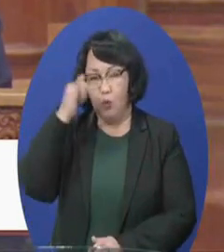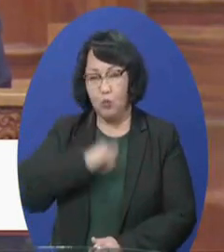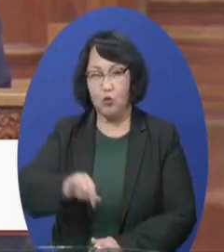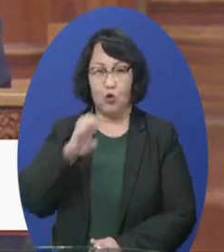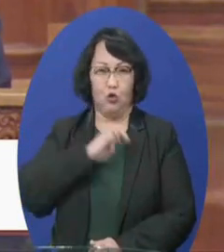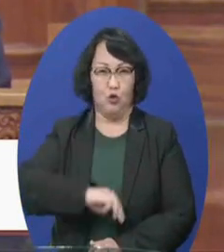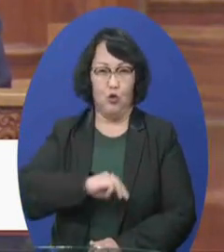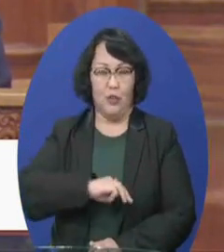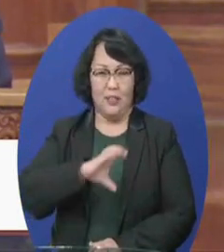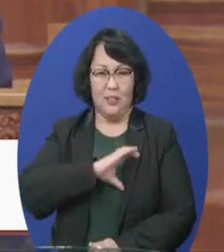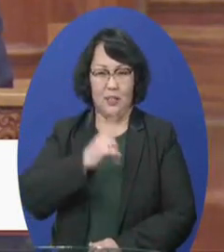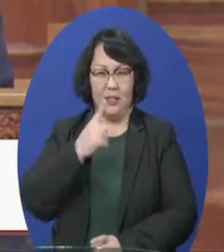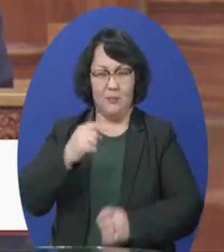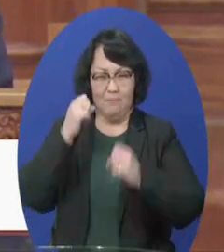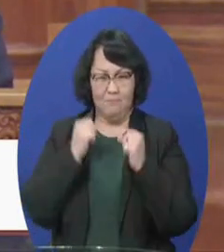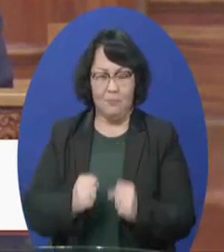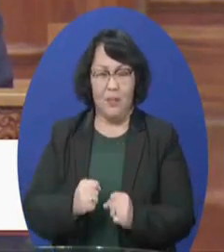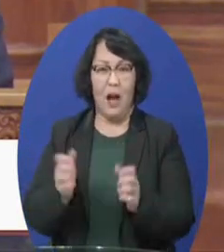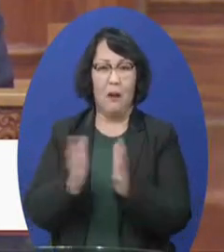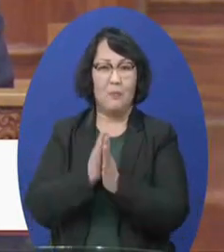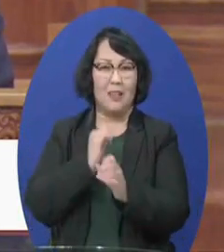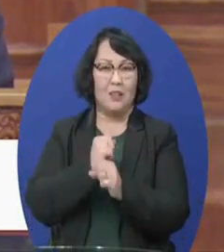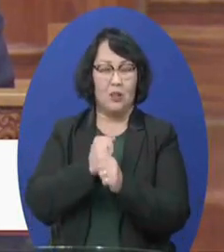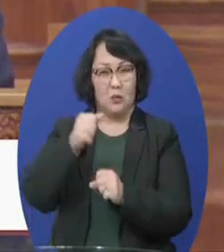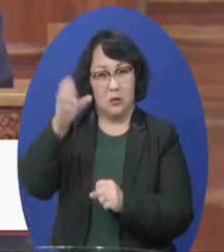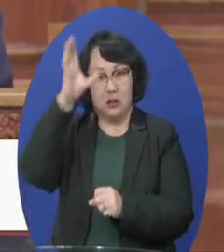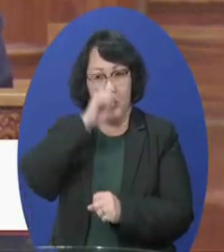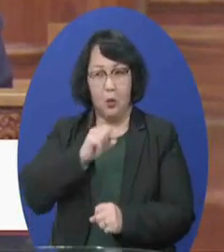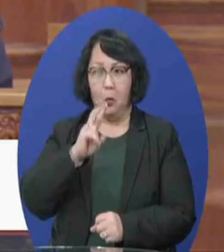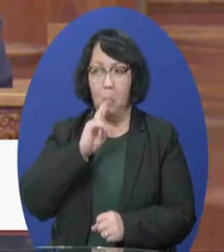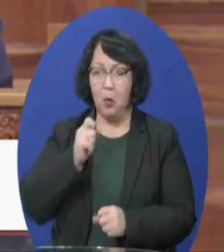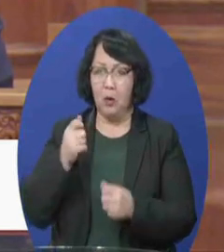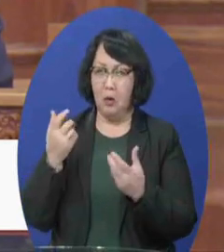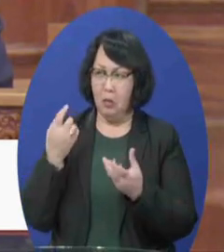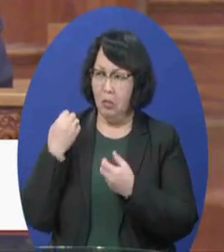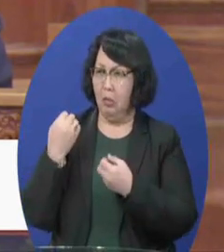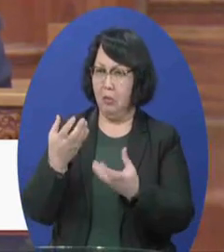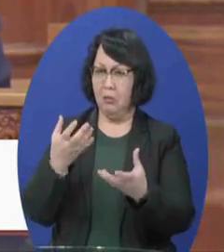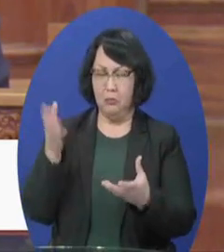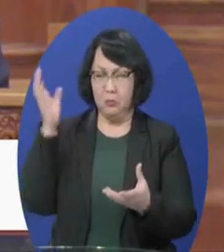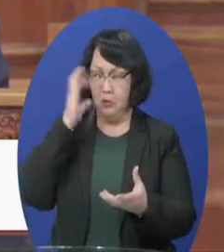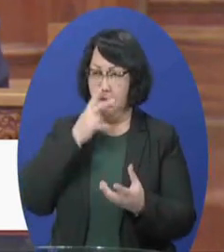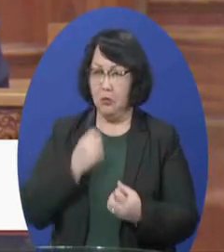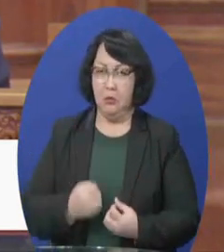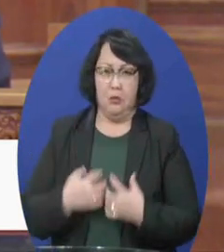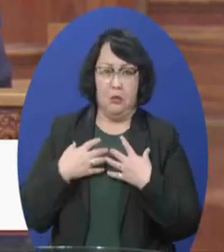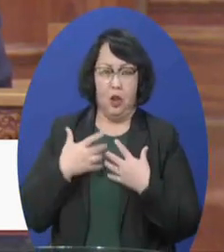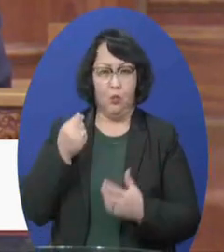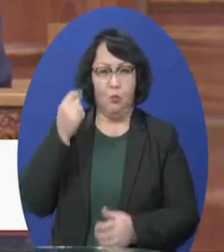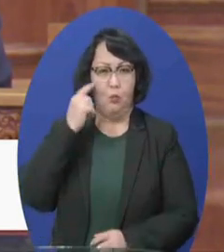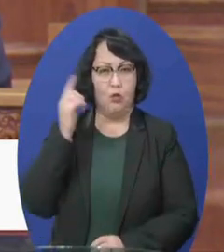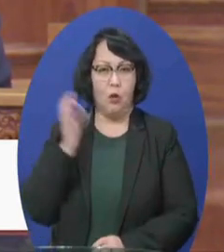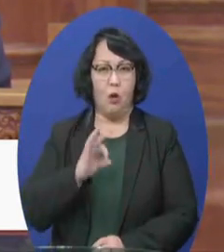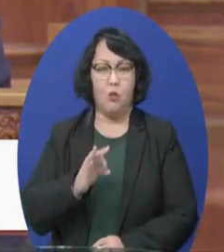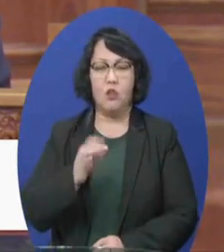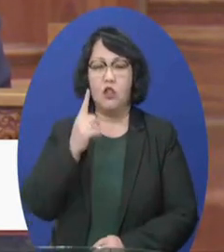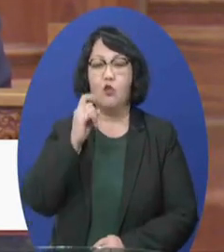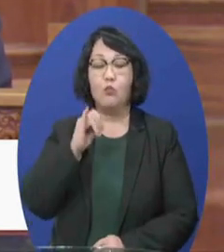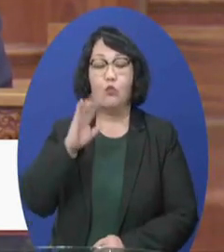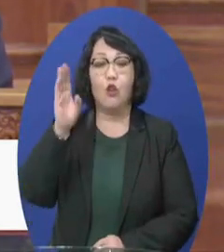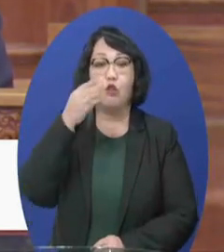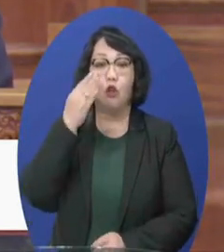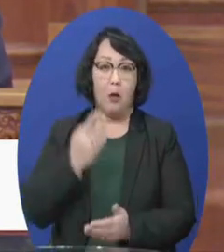гүн сэтгэлээр хамтран зүтгэсэн ерөнхий сайдаас маань ийм үг үйлдэл гарна ч нэ би бас сонсонгүй. Нэгэн зүйл маш тодорхой